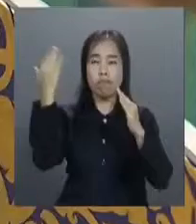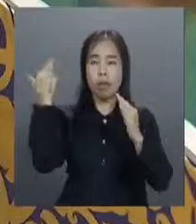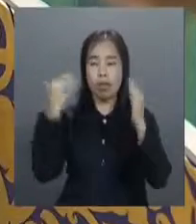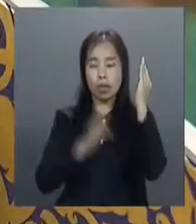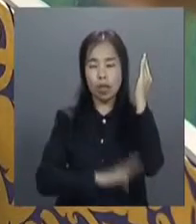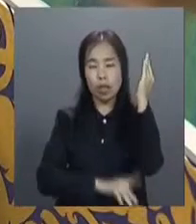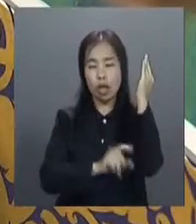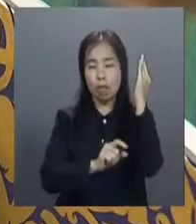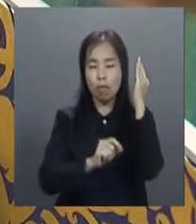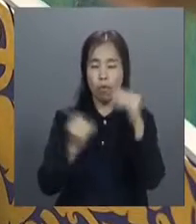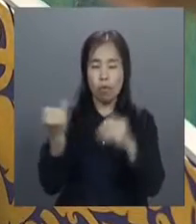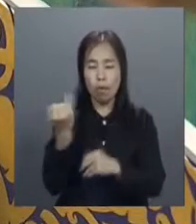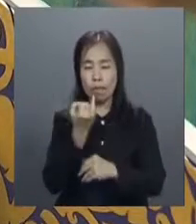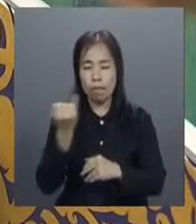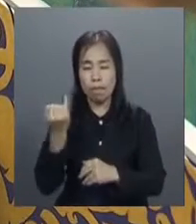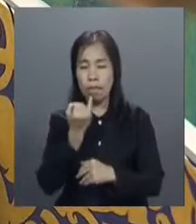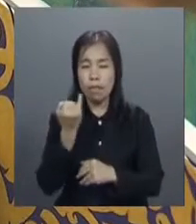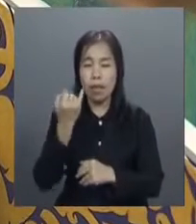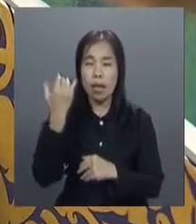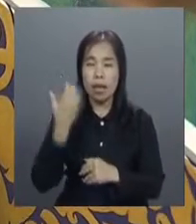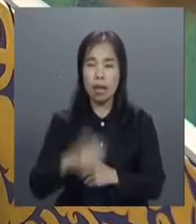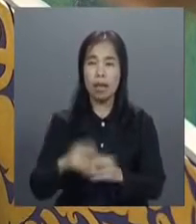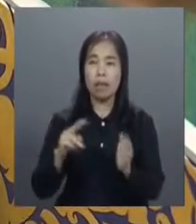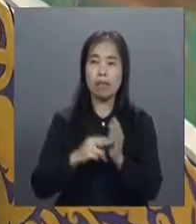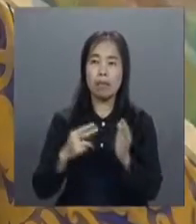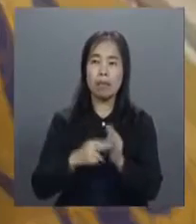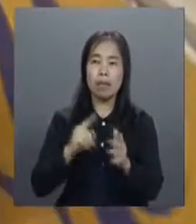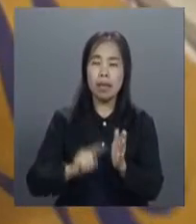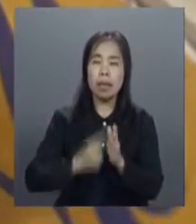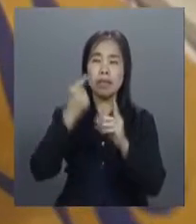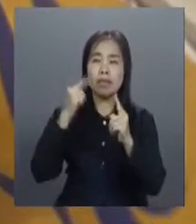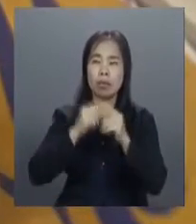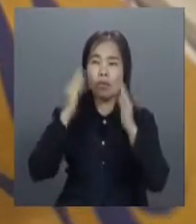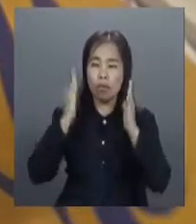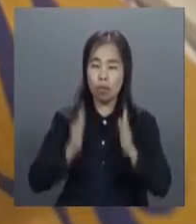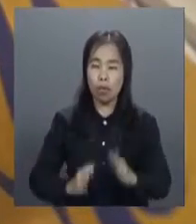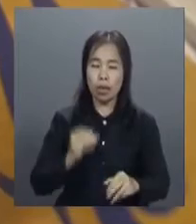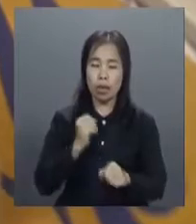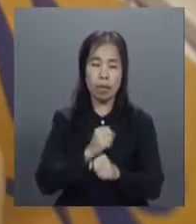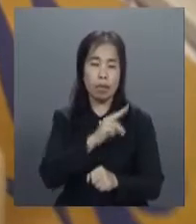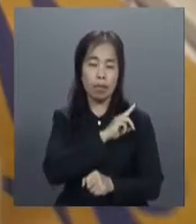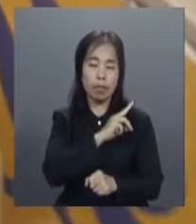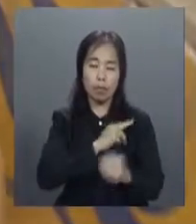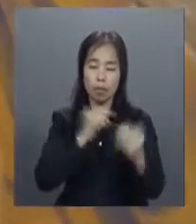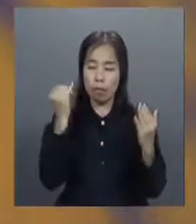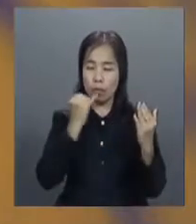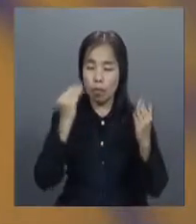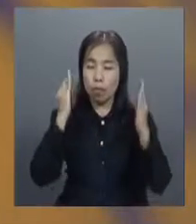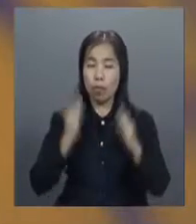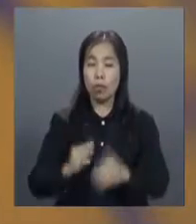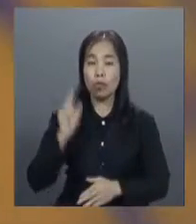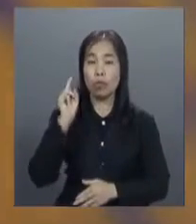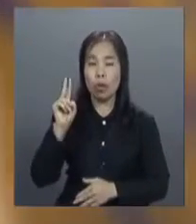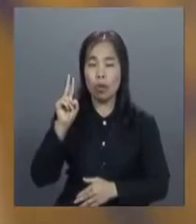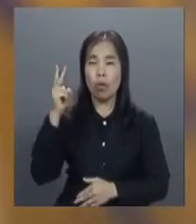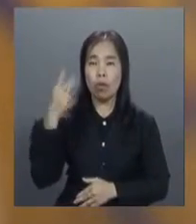วัดมาลายาเป็นโปรเจกต์ใหญ่ในชีวิตของ2ศิลปินที่ต้องวาดผนังอุโบสถใหม่รวมพื้น